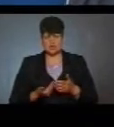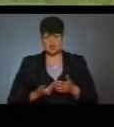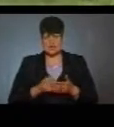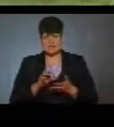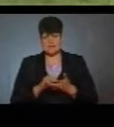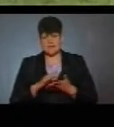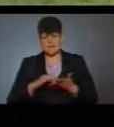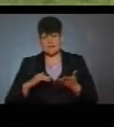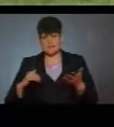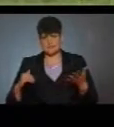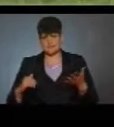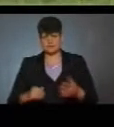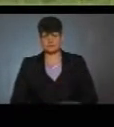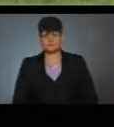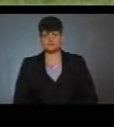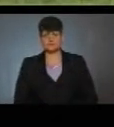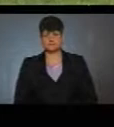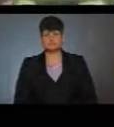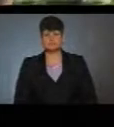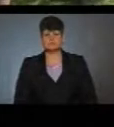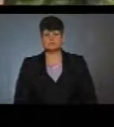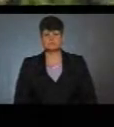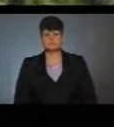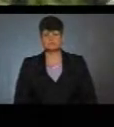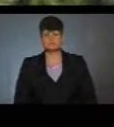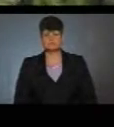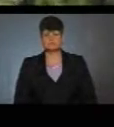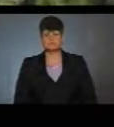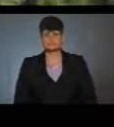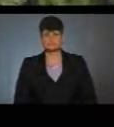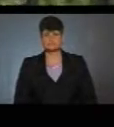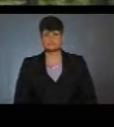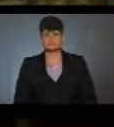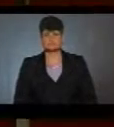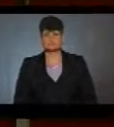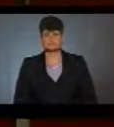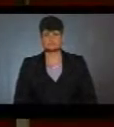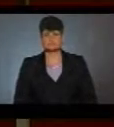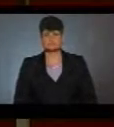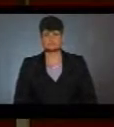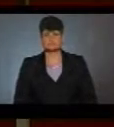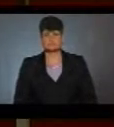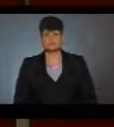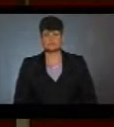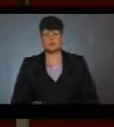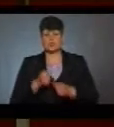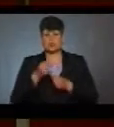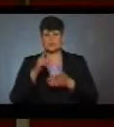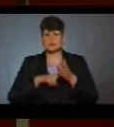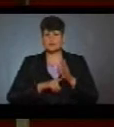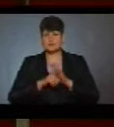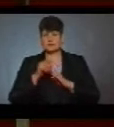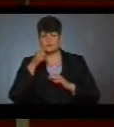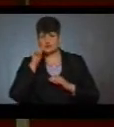далі. Світлана Лазорик, Максим Ковальчук, Оксана Галіяш. Новини. Кубок надій розпочався